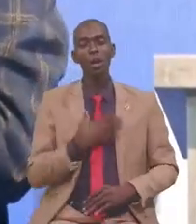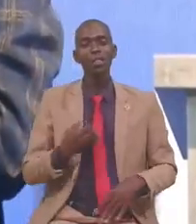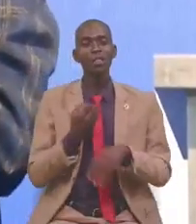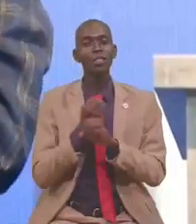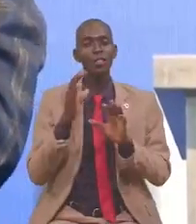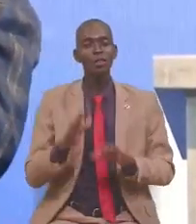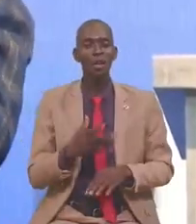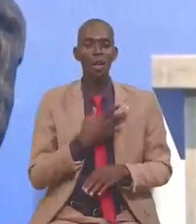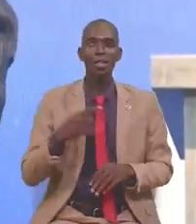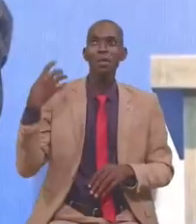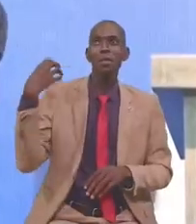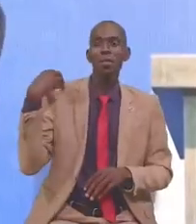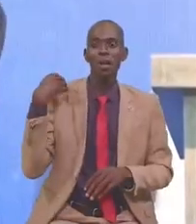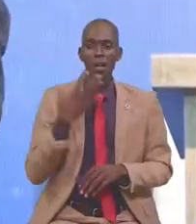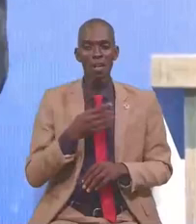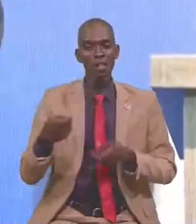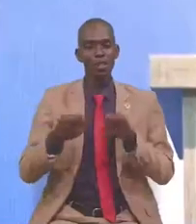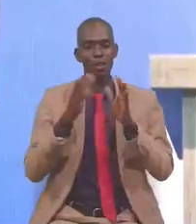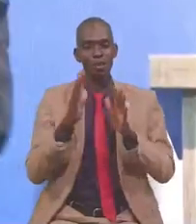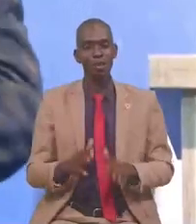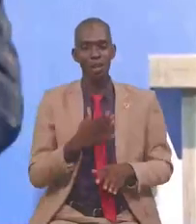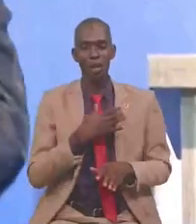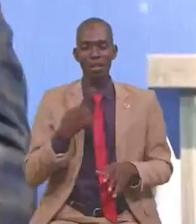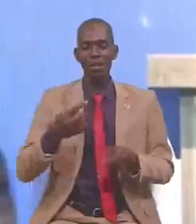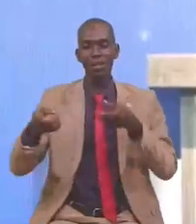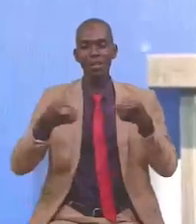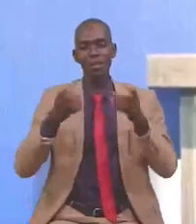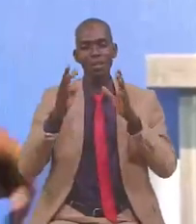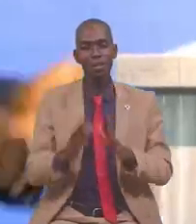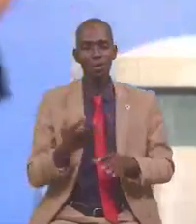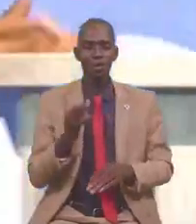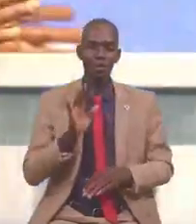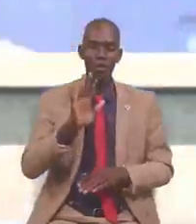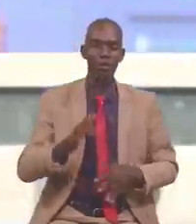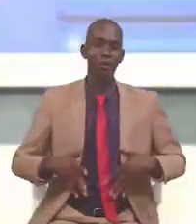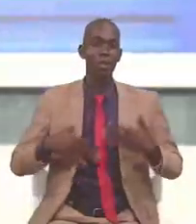devienne votre contrôleur, votre maître, votre Seigneur.